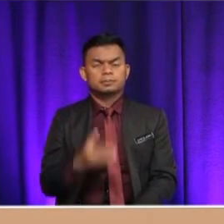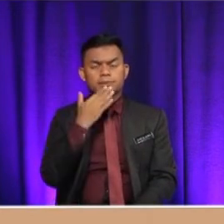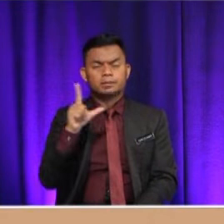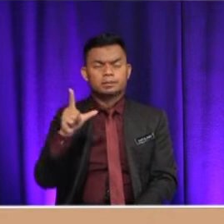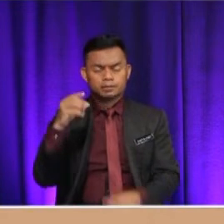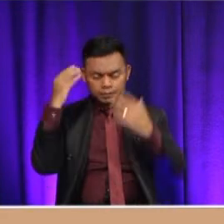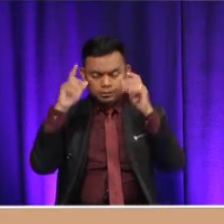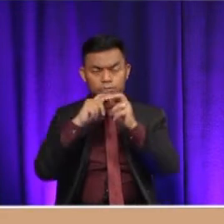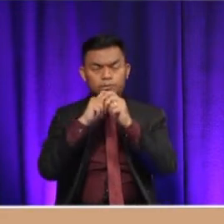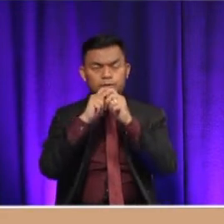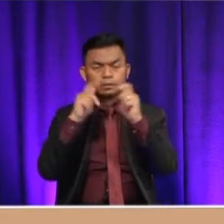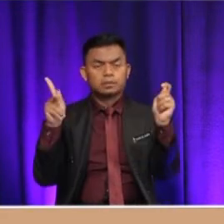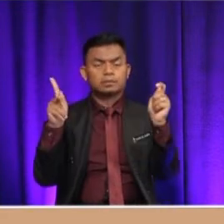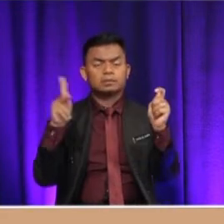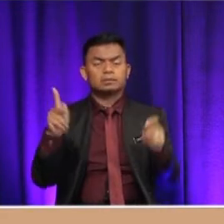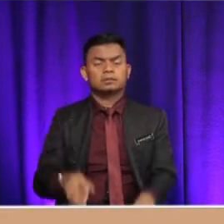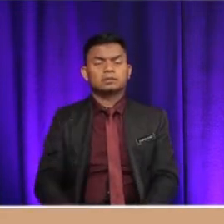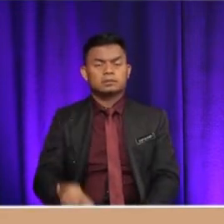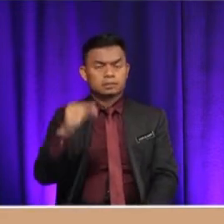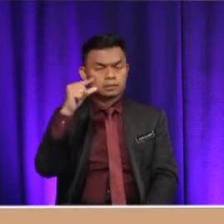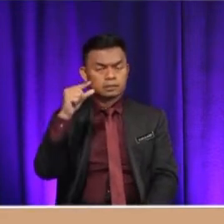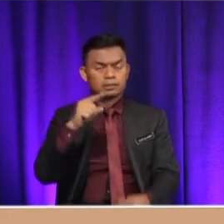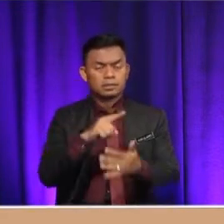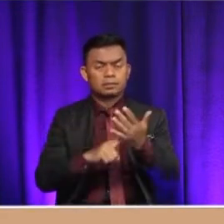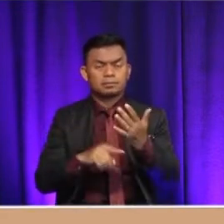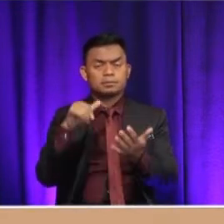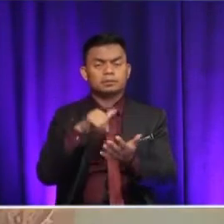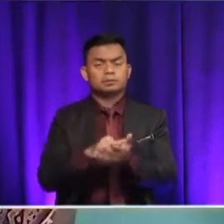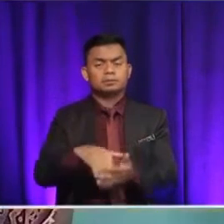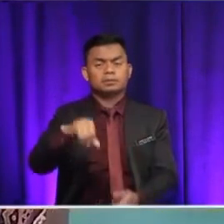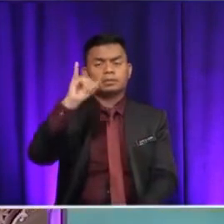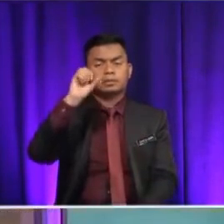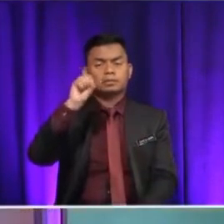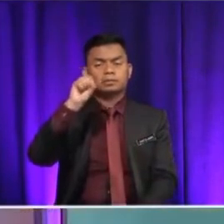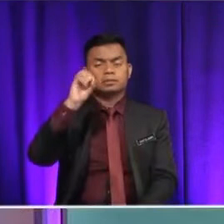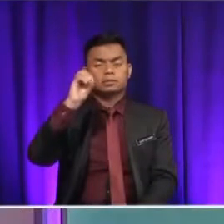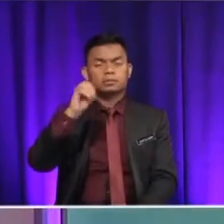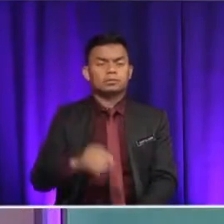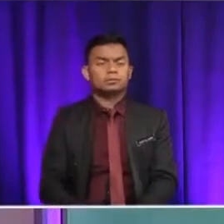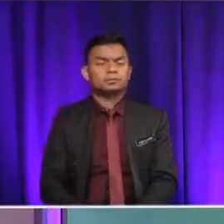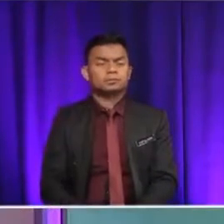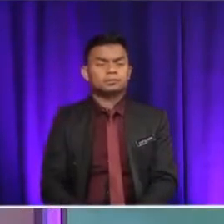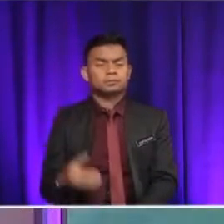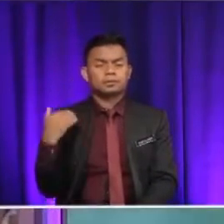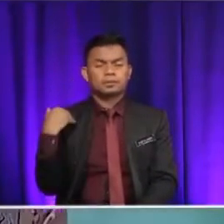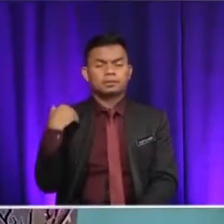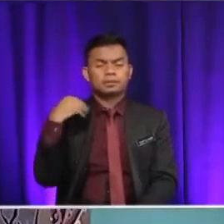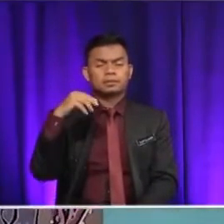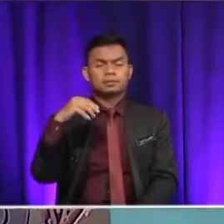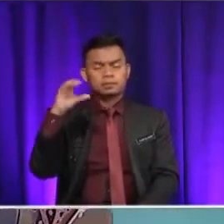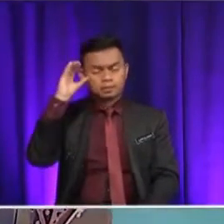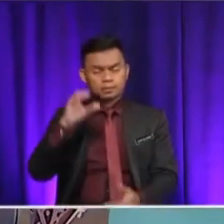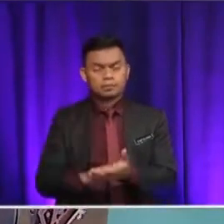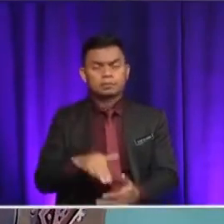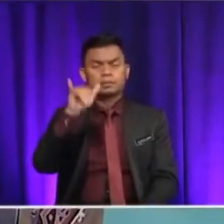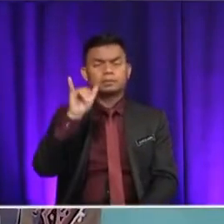sikit mengenai lukisan isometri. Ialah gambar yang menunjukkan 3 dimensi, iaitu ukuran kelebaran,